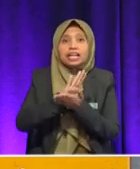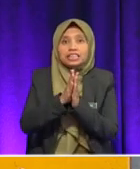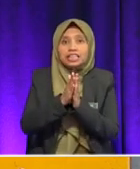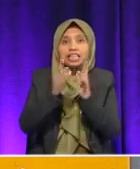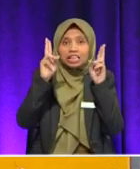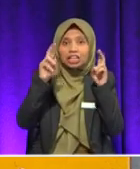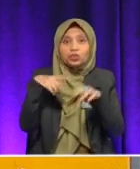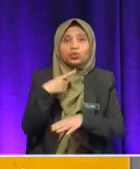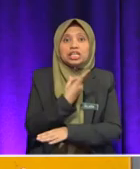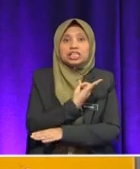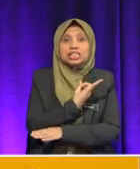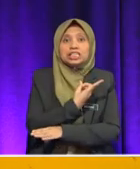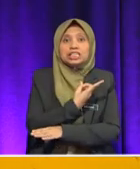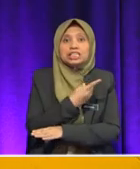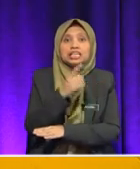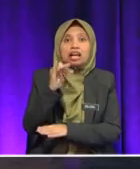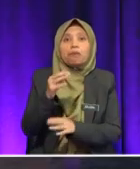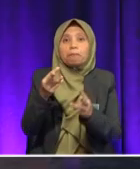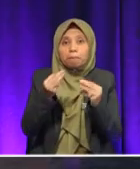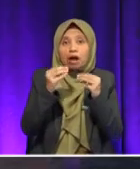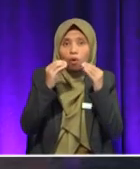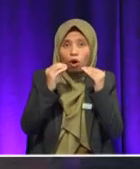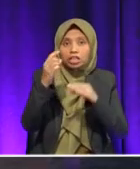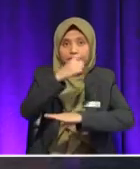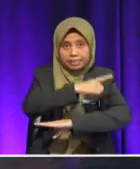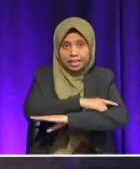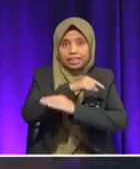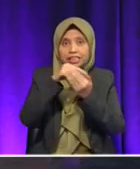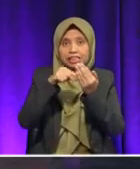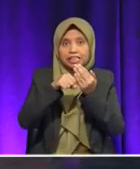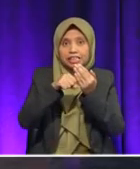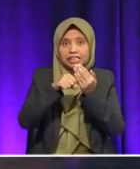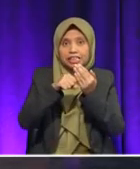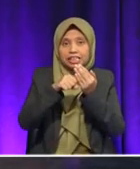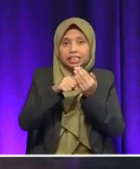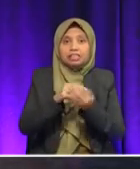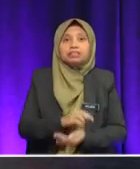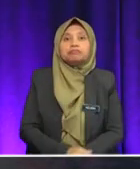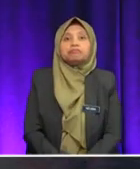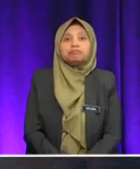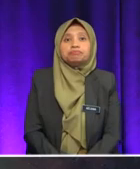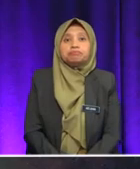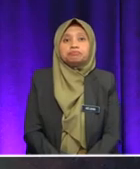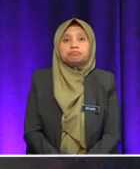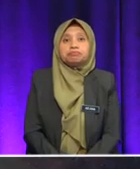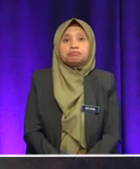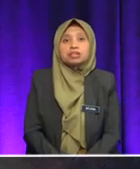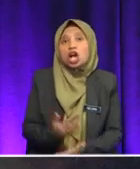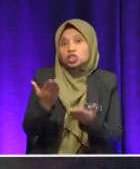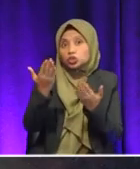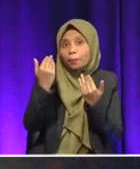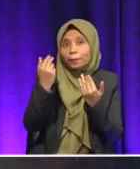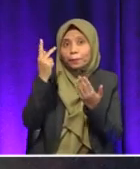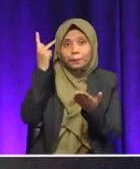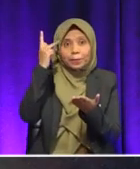kita masuk kepada tajuk yang sayyinah aja hari ini Oke bye tajuknya Jom